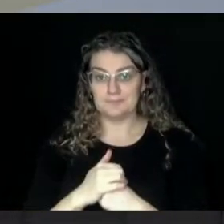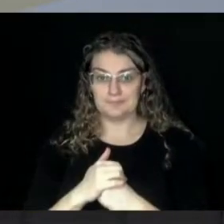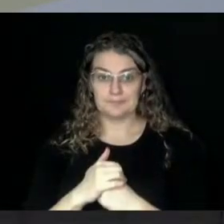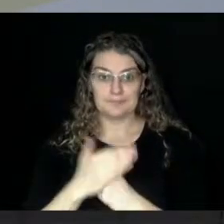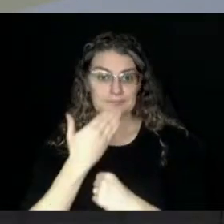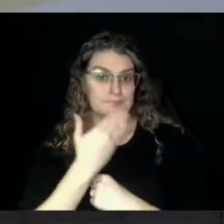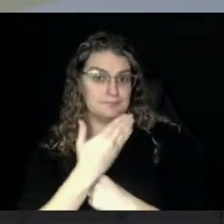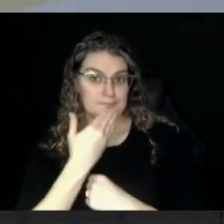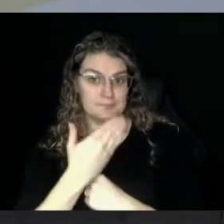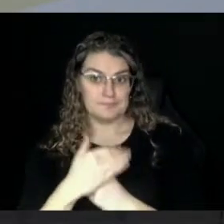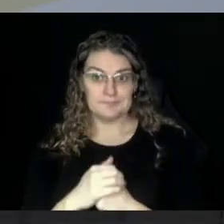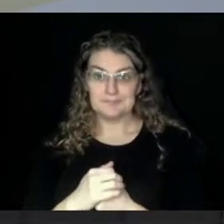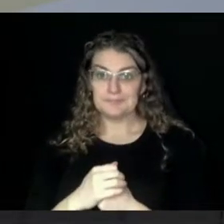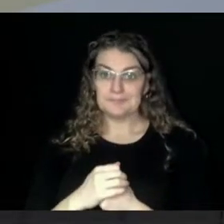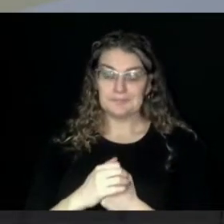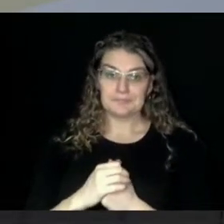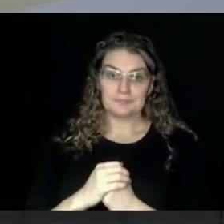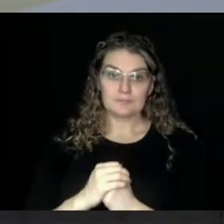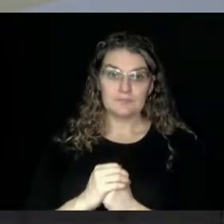Marion.